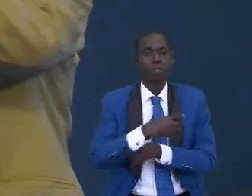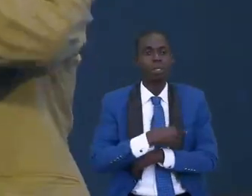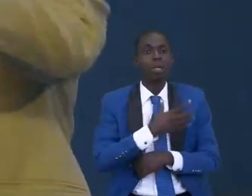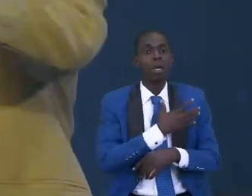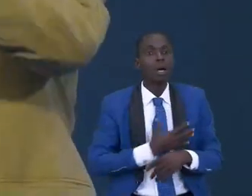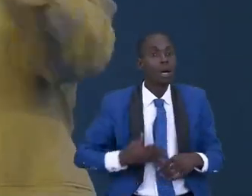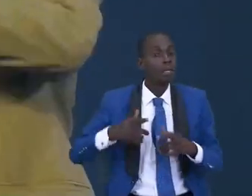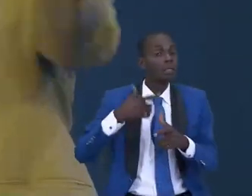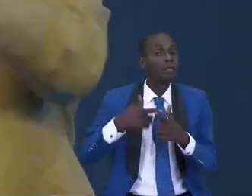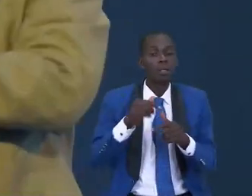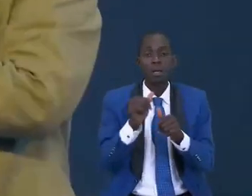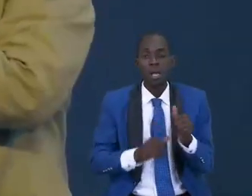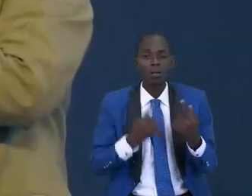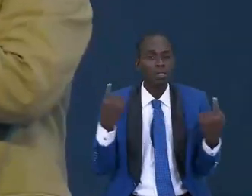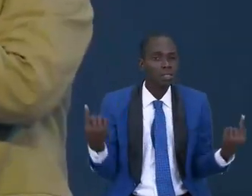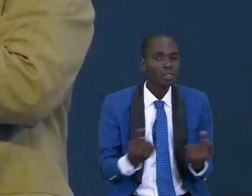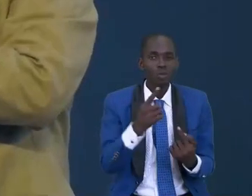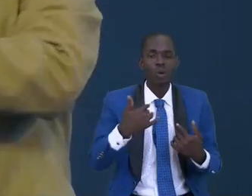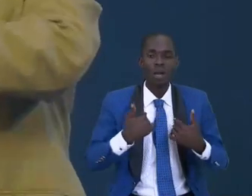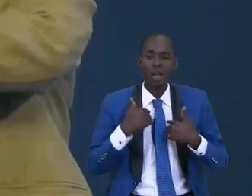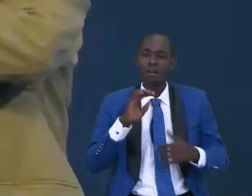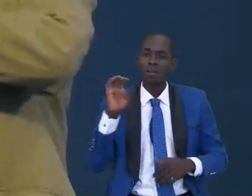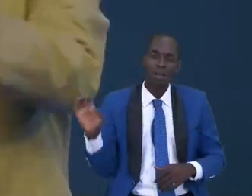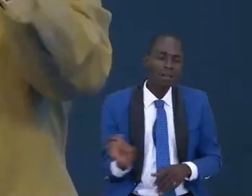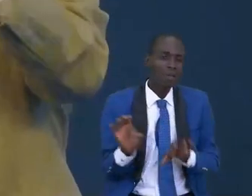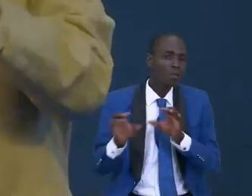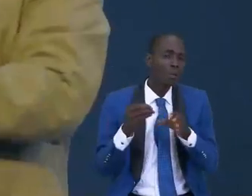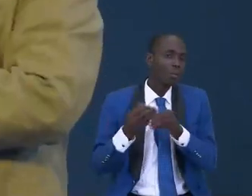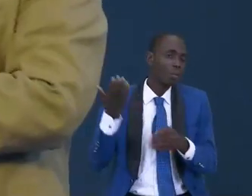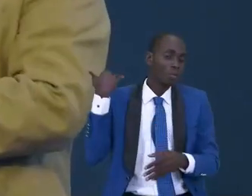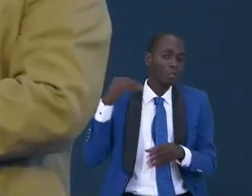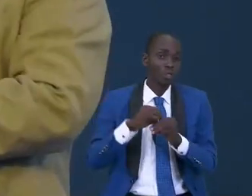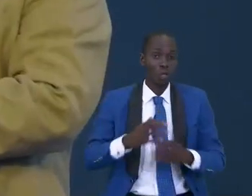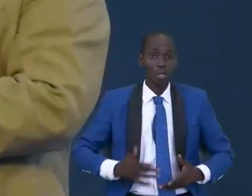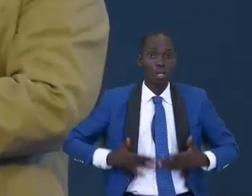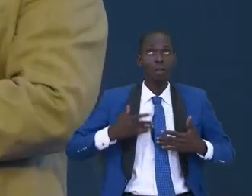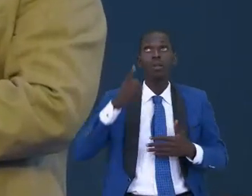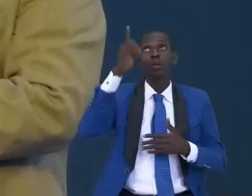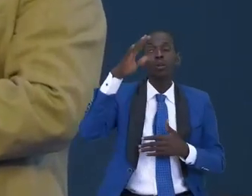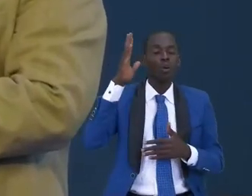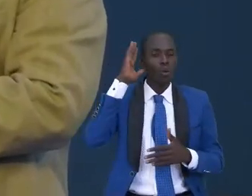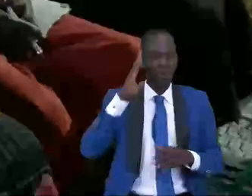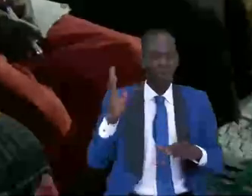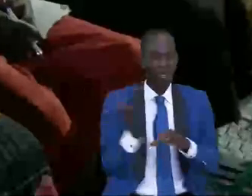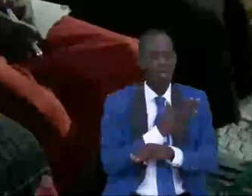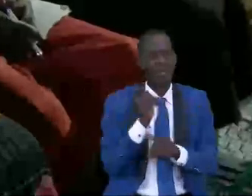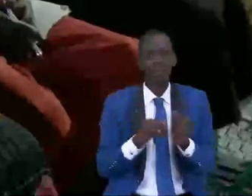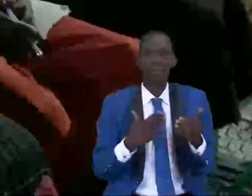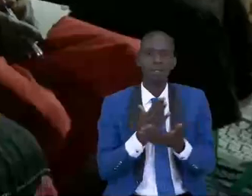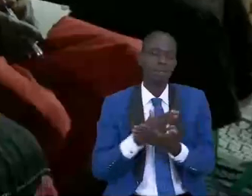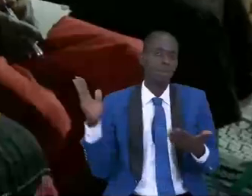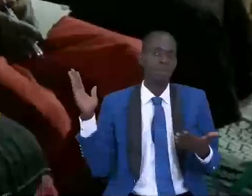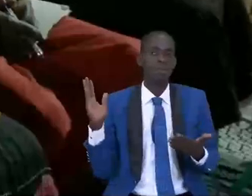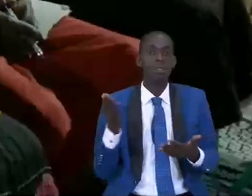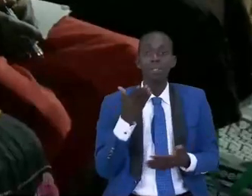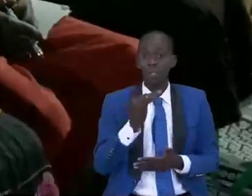puis, tout péché que tu as jamais commis dans ta vie, Dieu va tout